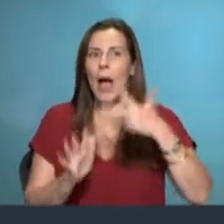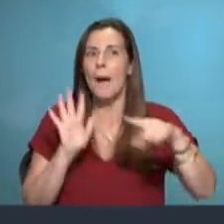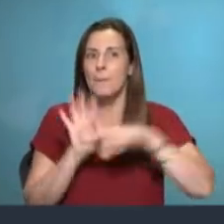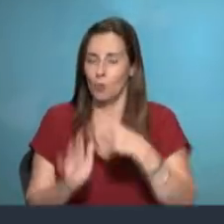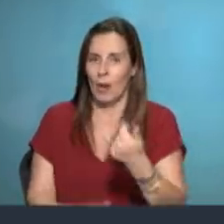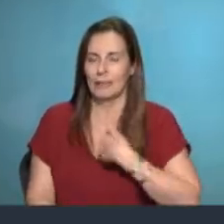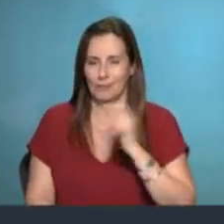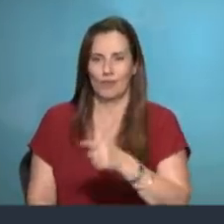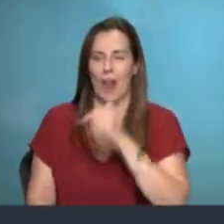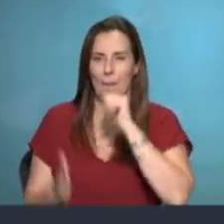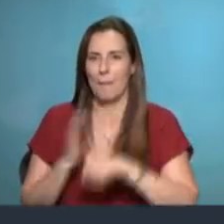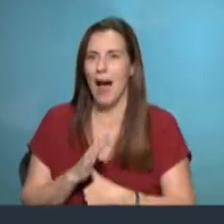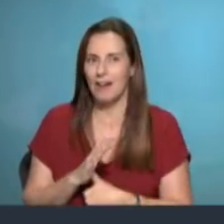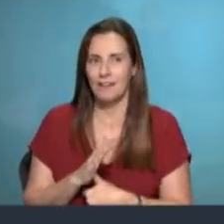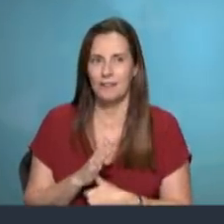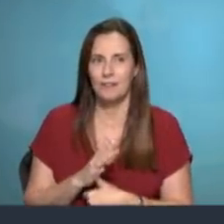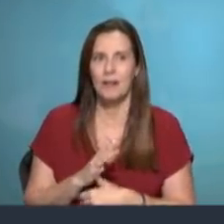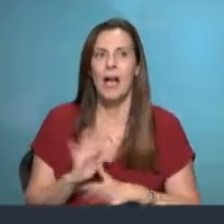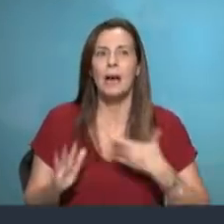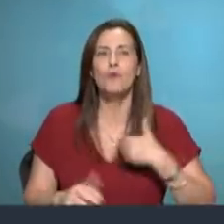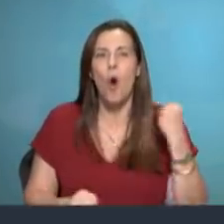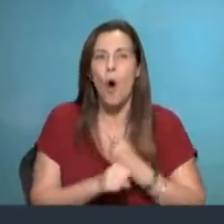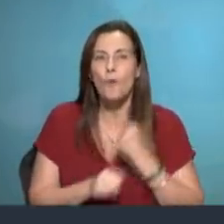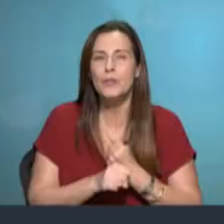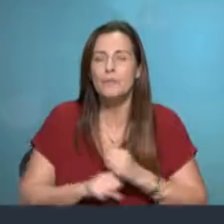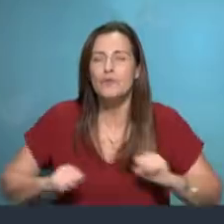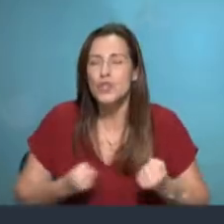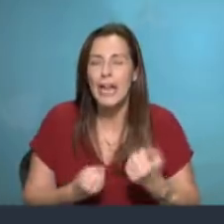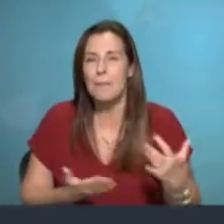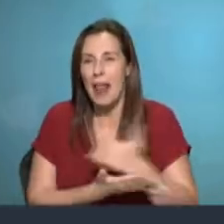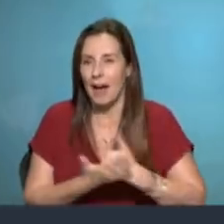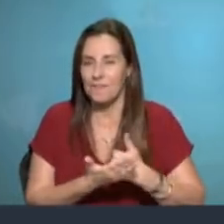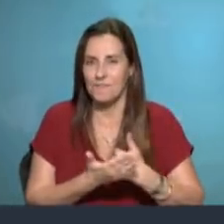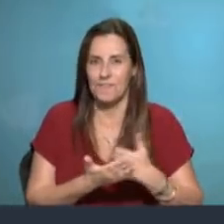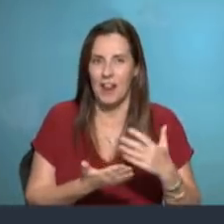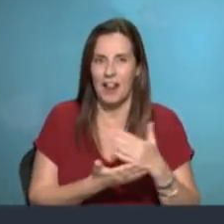מסערי בחסאבי בלבנק. כמה שאנחנו היום עובדים ומשתדלים